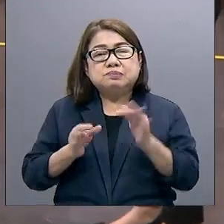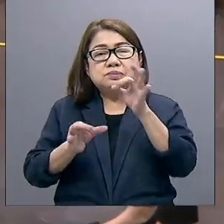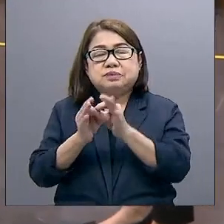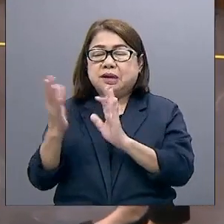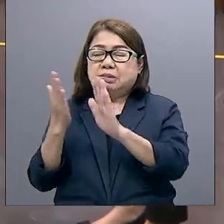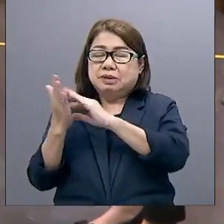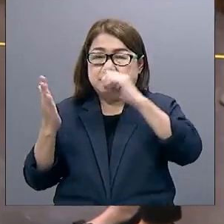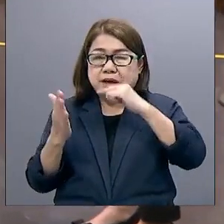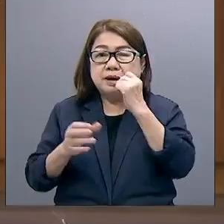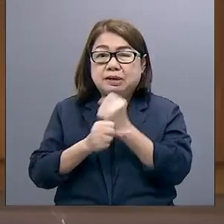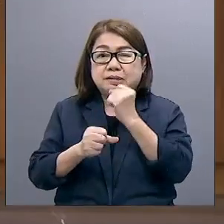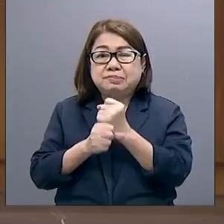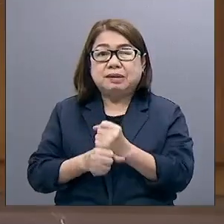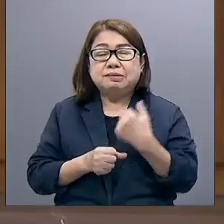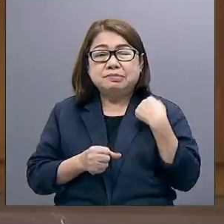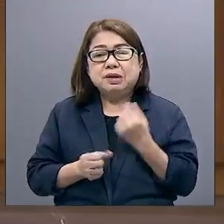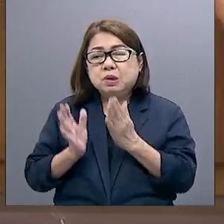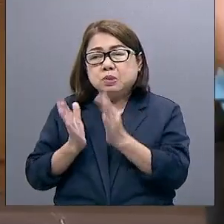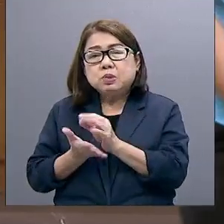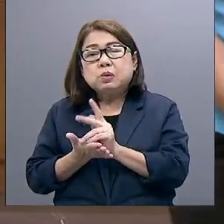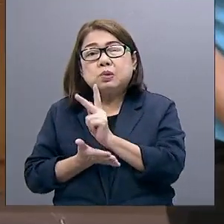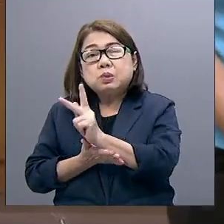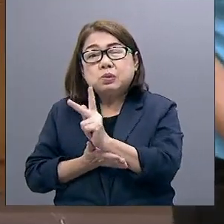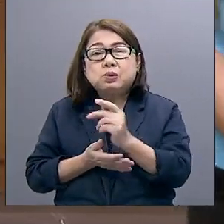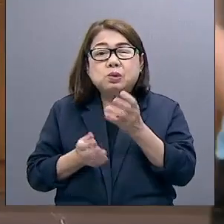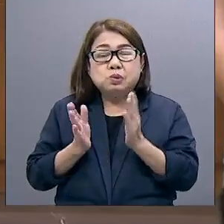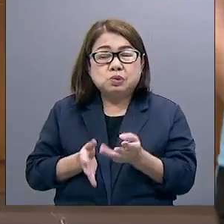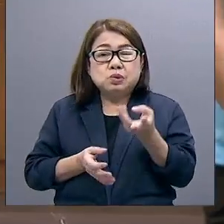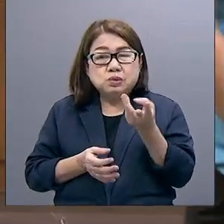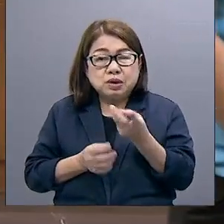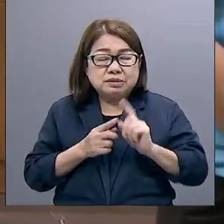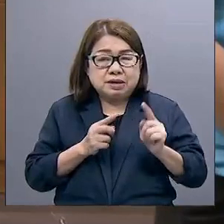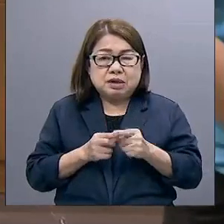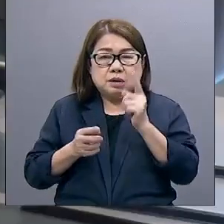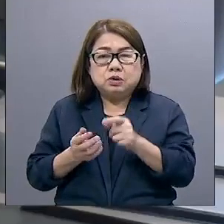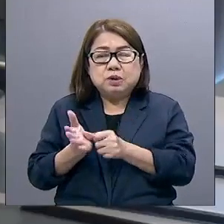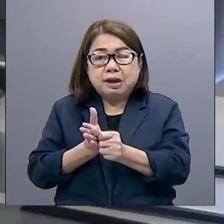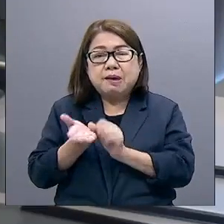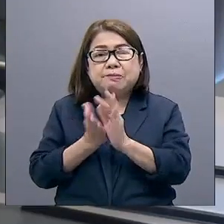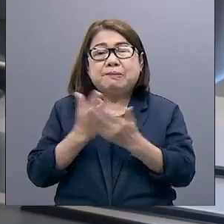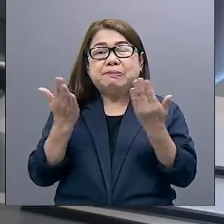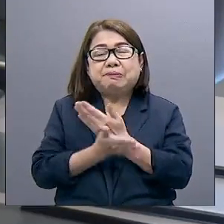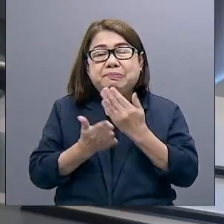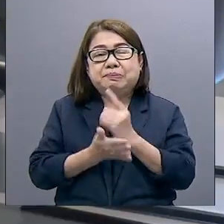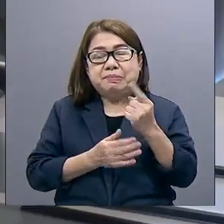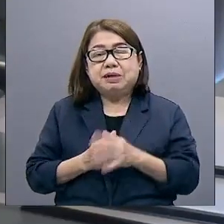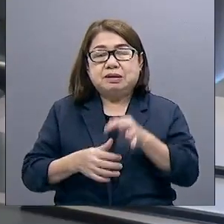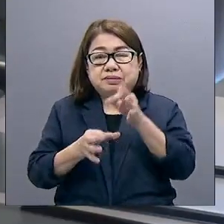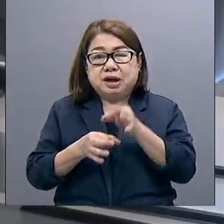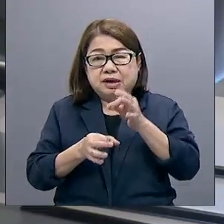นโยบายปรับโครงสร้างหนี้รายย่อยและกำชับสถาบันการเงินให้ระมัดระวังในการทำตลาดผ่อนดอกเบี้ย